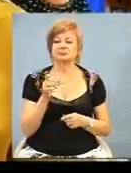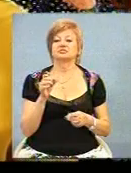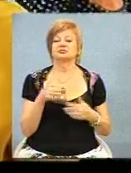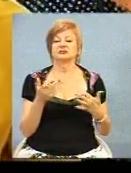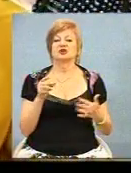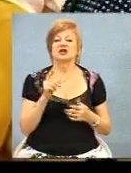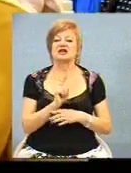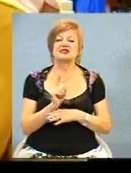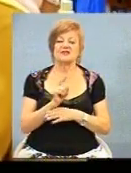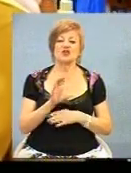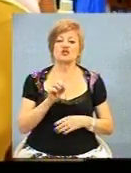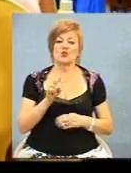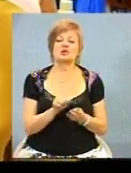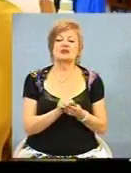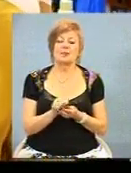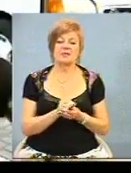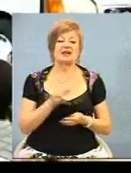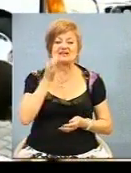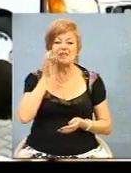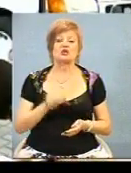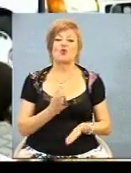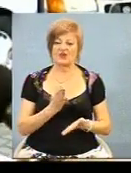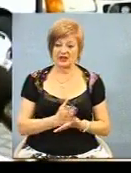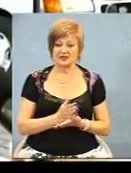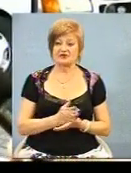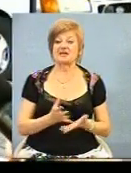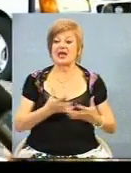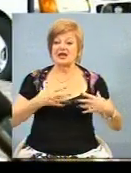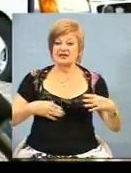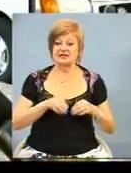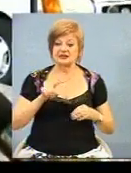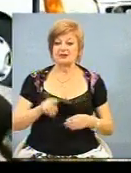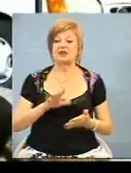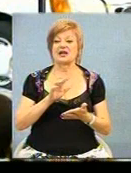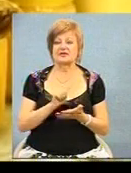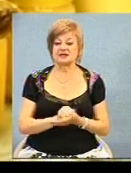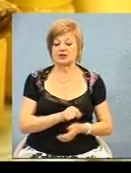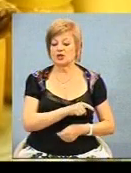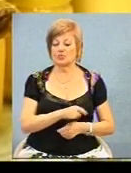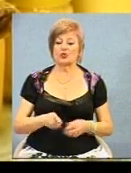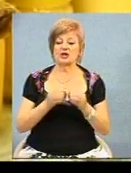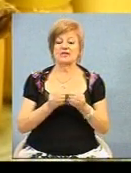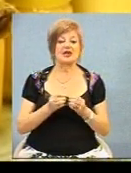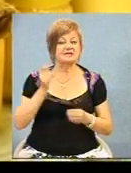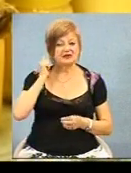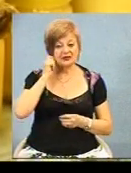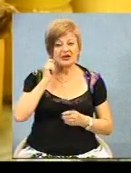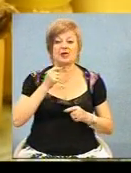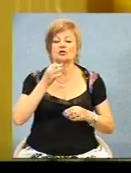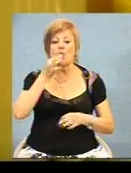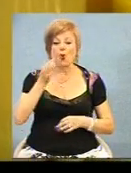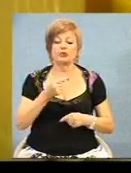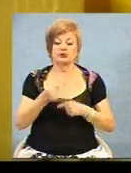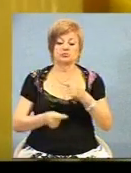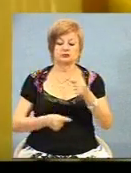воскові, мило навіть медове є. Родина Матюхіних займається бджільництвом протягом десятиліть. Передають досвід